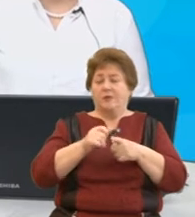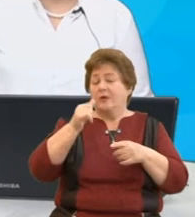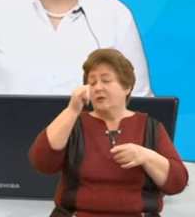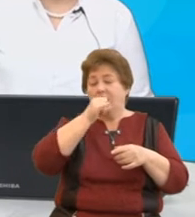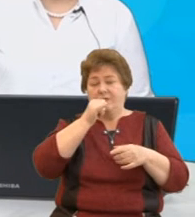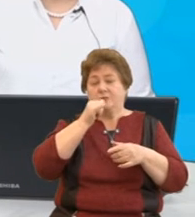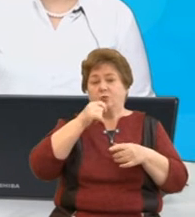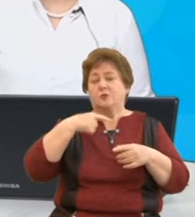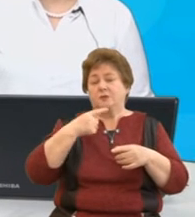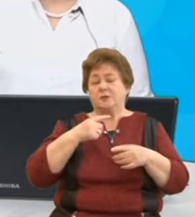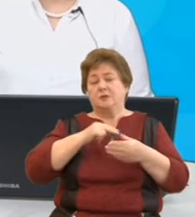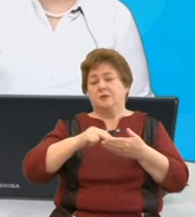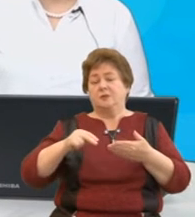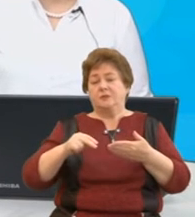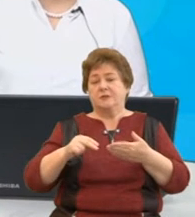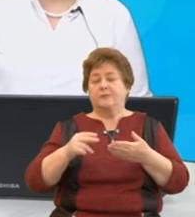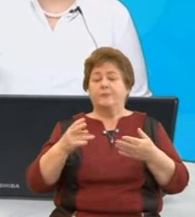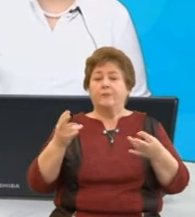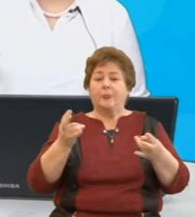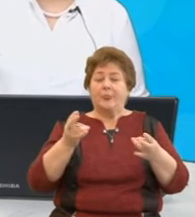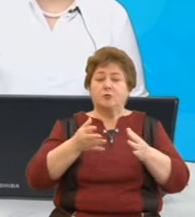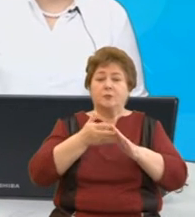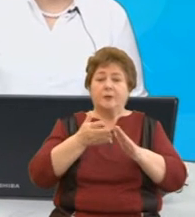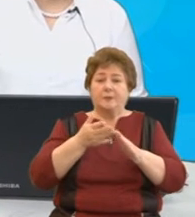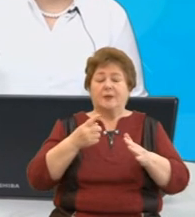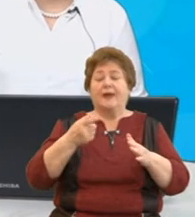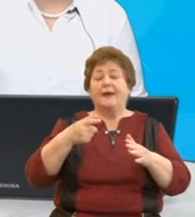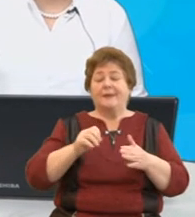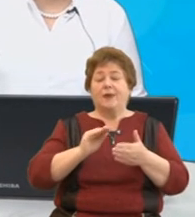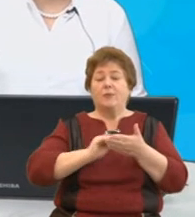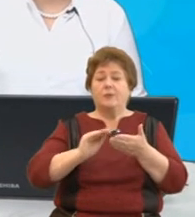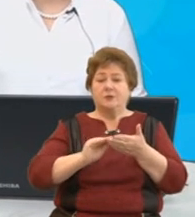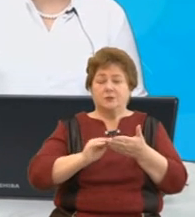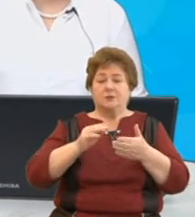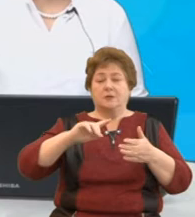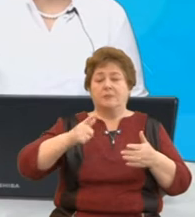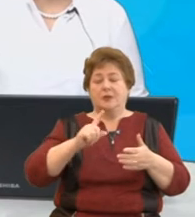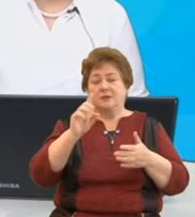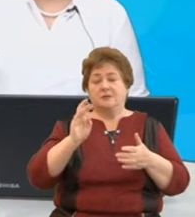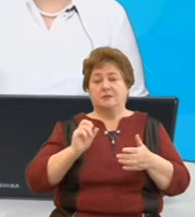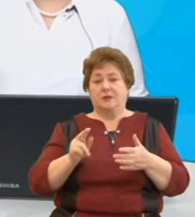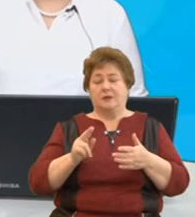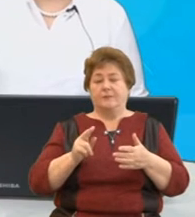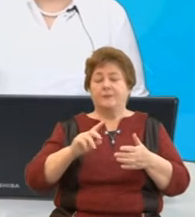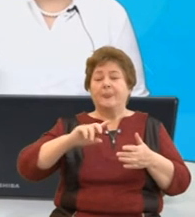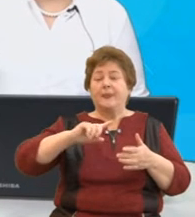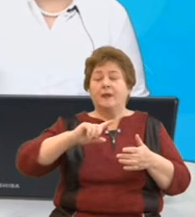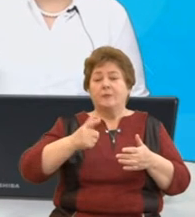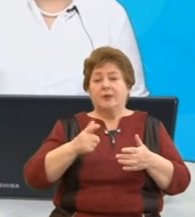получить давайте разберемся где же пишется мягкий знак ь